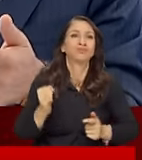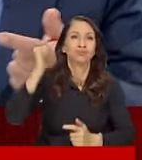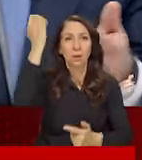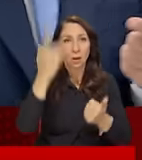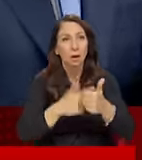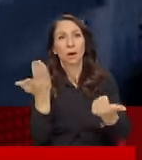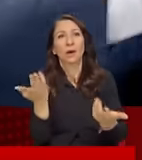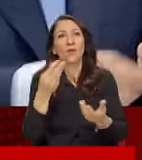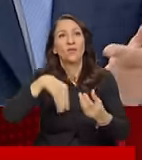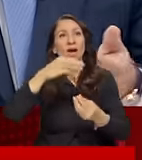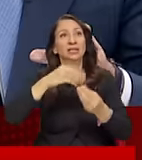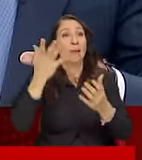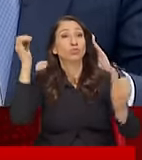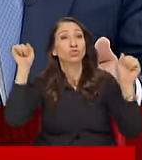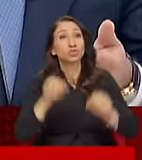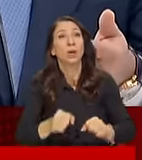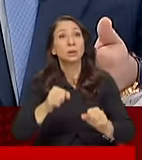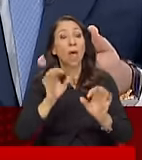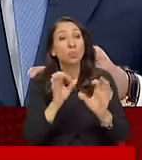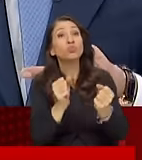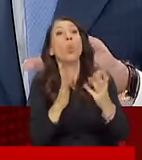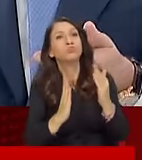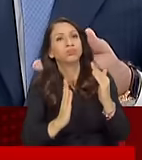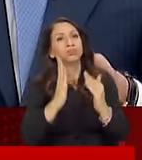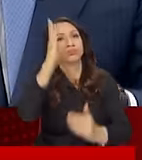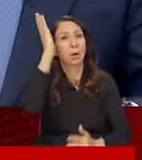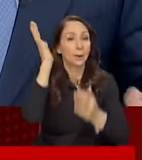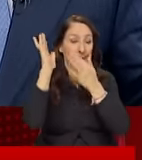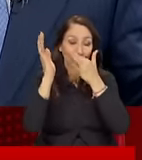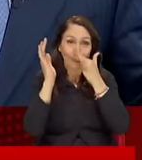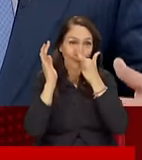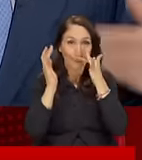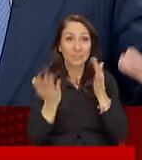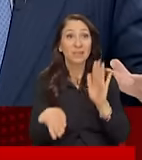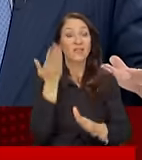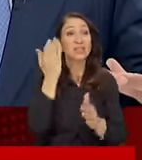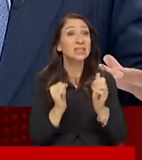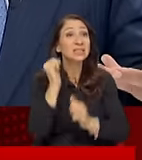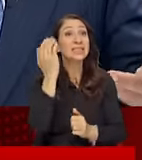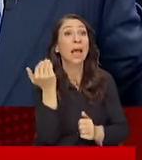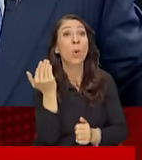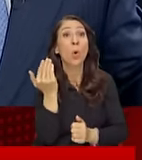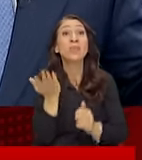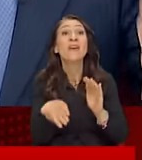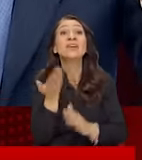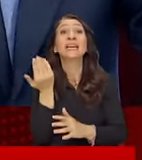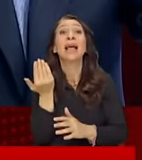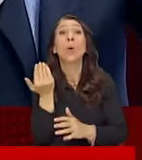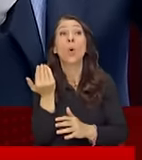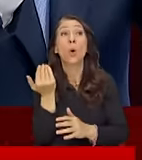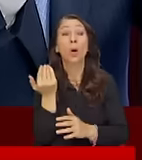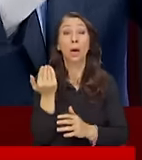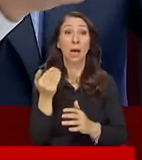gitmiş. Hani faiz en büyük düşmandı, yerinde tutamıyorlar, faiz uçtu gidiyor. Daha da artacak. Daha da artacak.